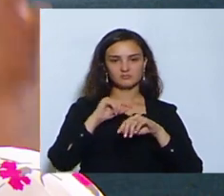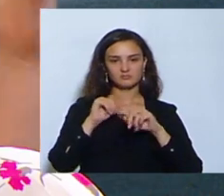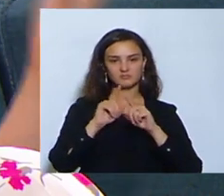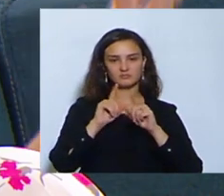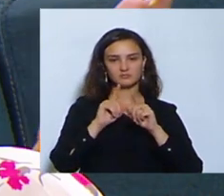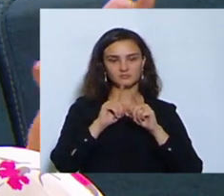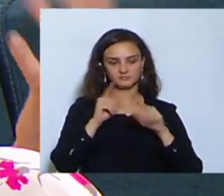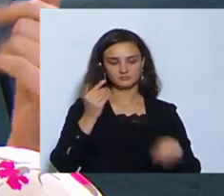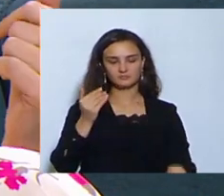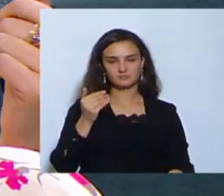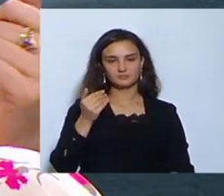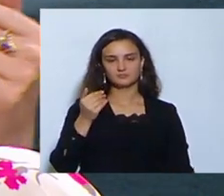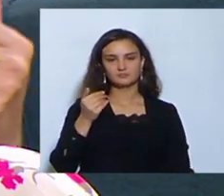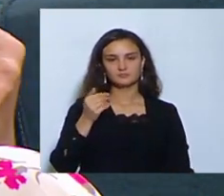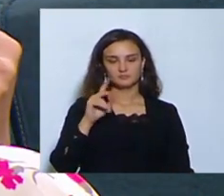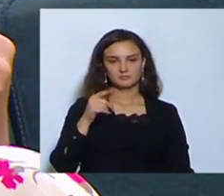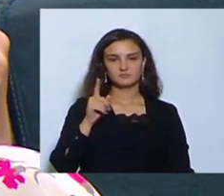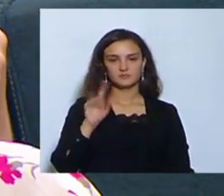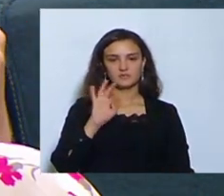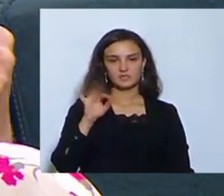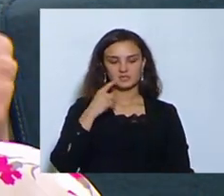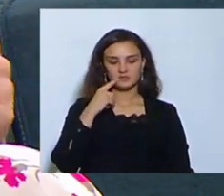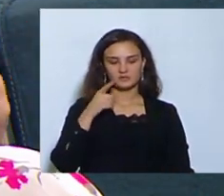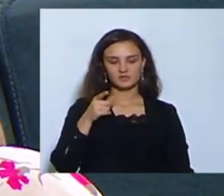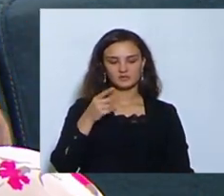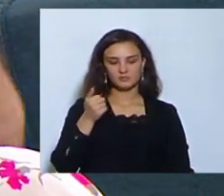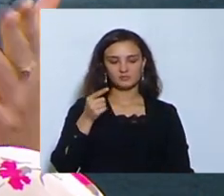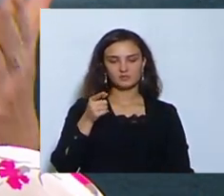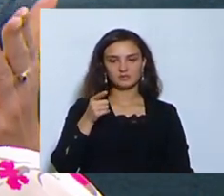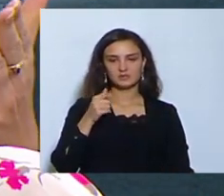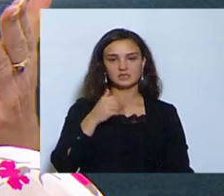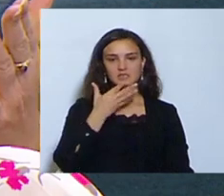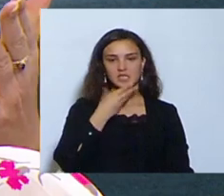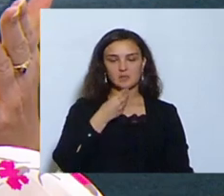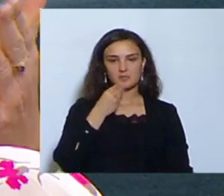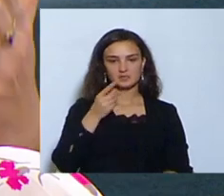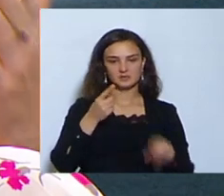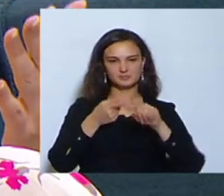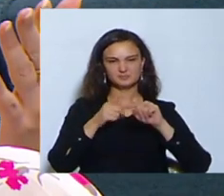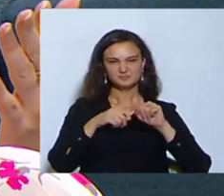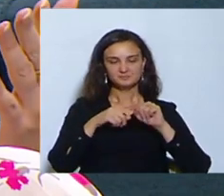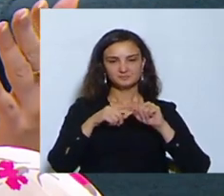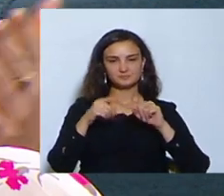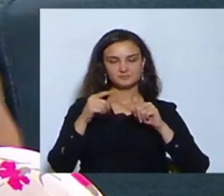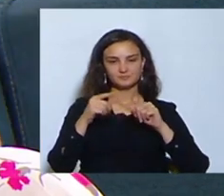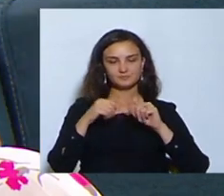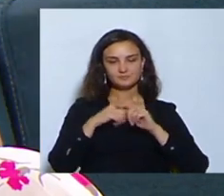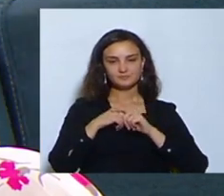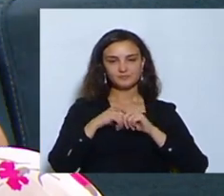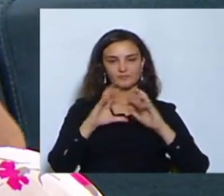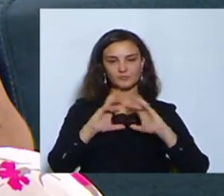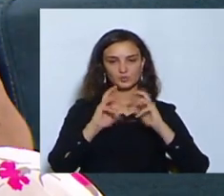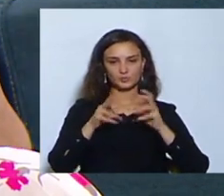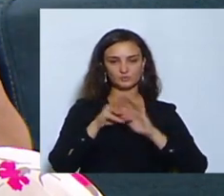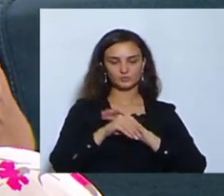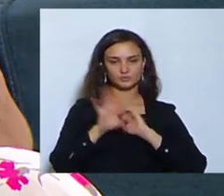ვთქვათ, მოძლავრებამ, დამკვიდრებამ და რაც თქვენ აღნიშნეთ, ხო? აი სილამაზის იდეალები, სილამაზის ხატები. ამ